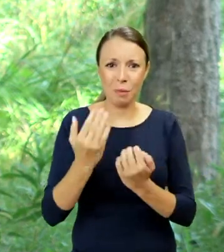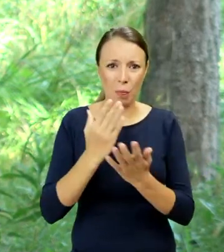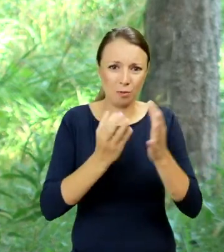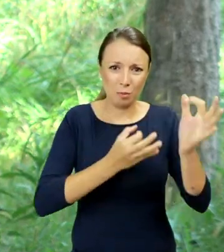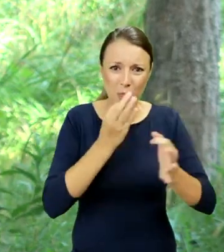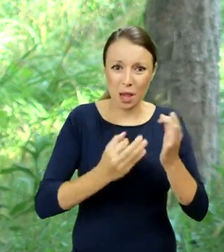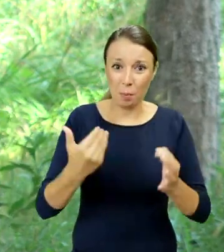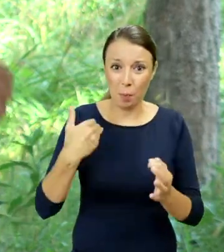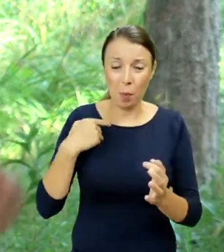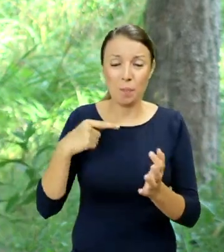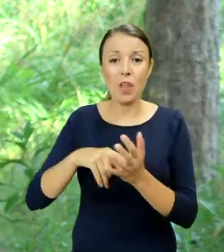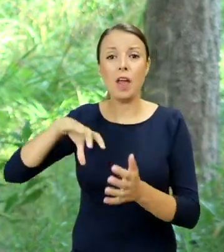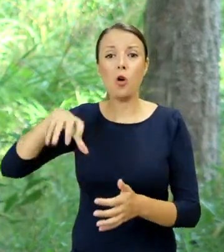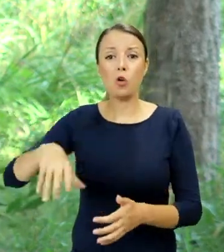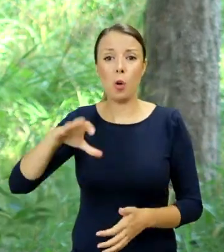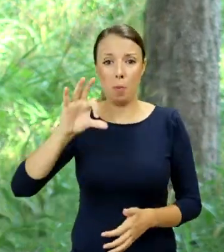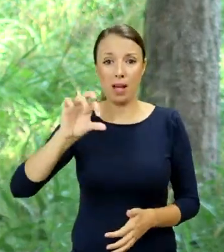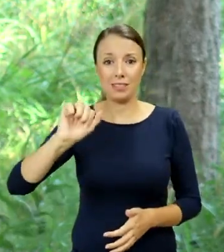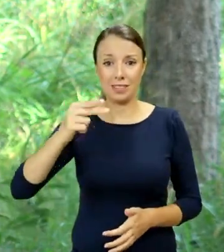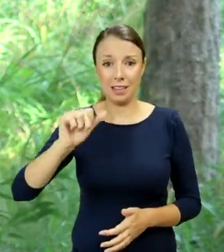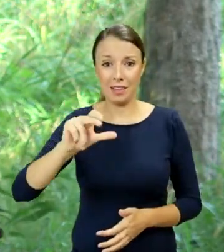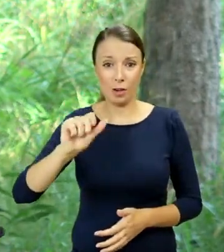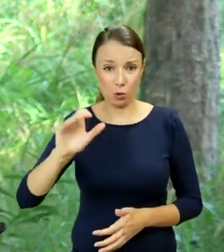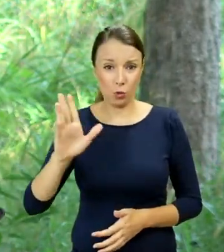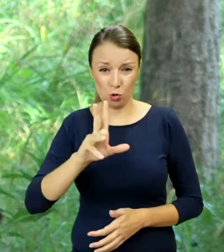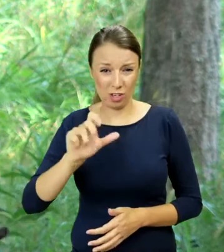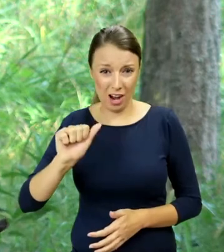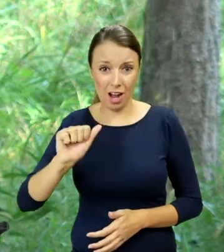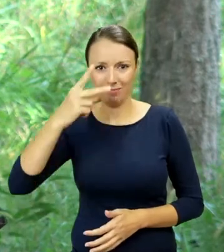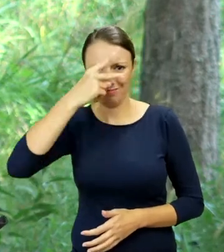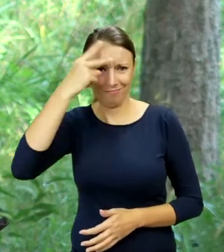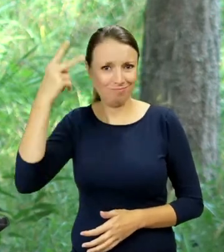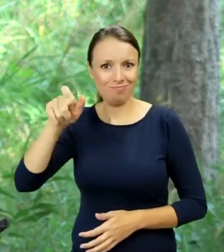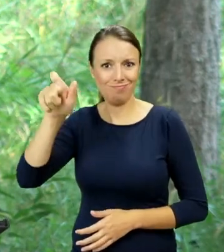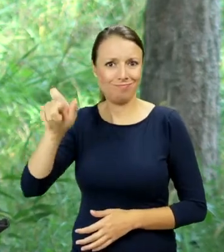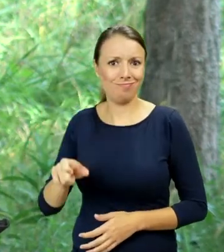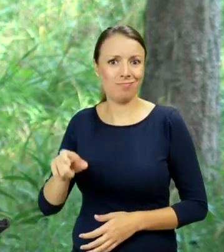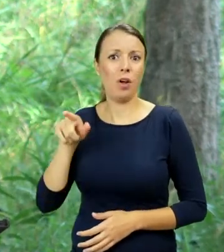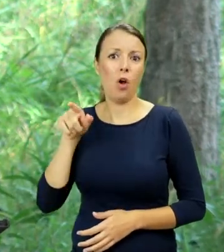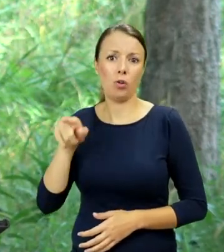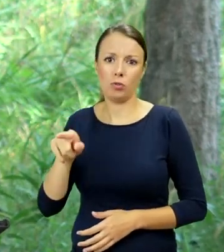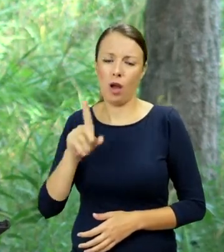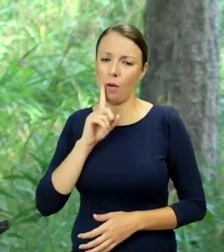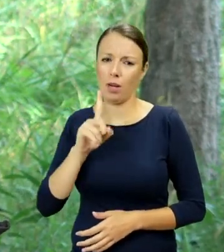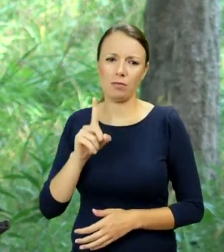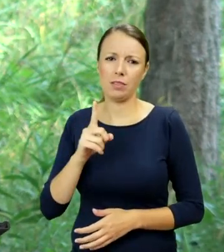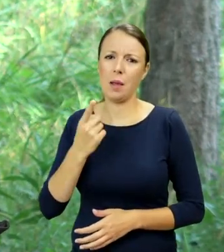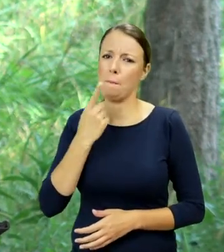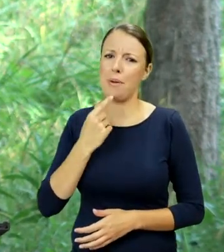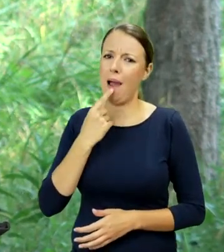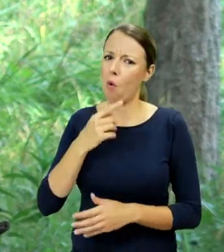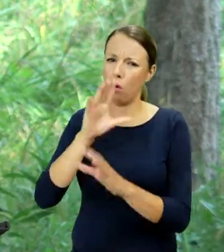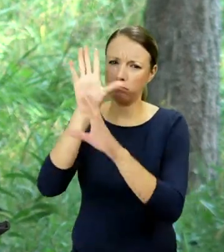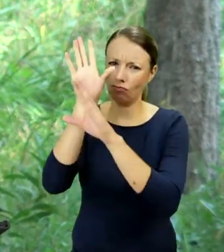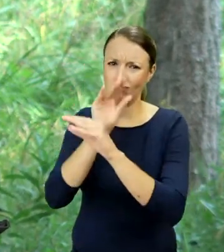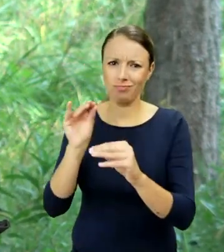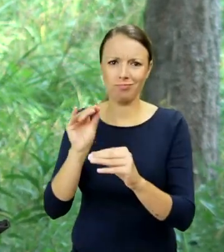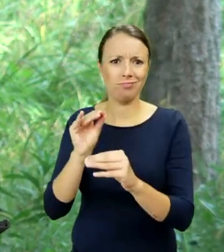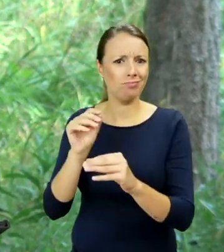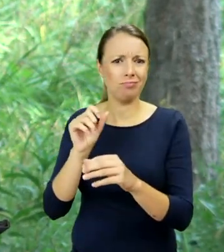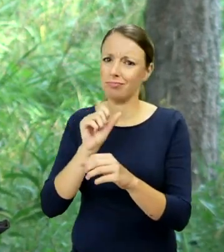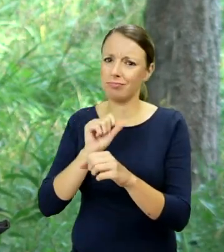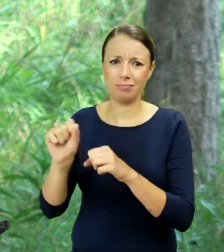rzeczywiście jest też pewien znów niedoceniany fenomen, bardzo